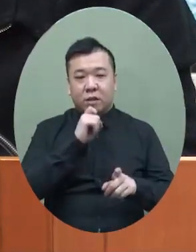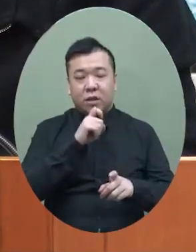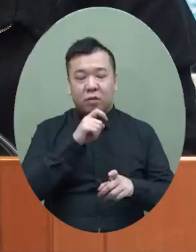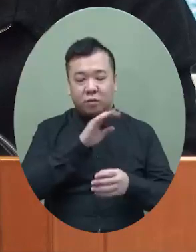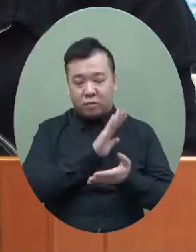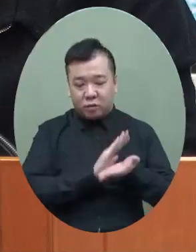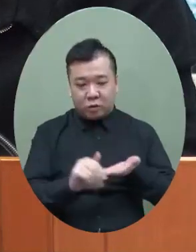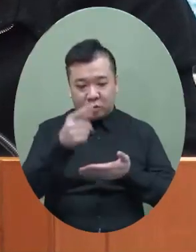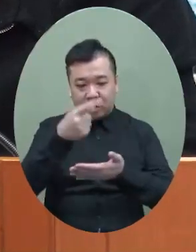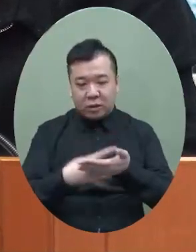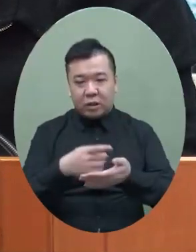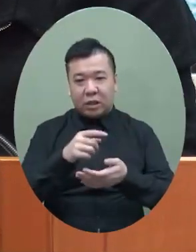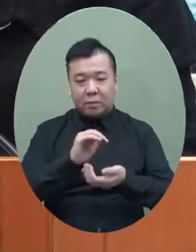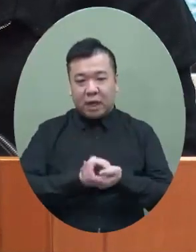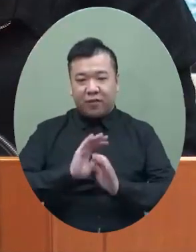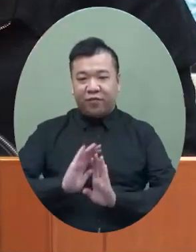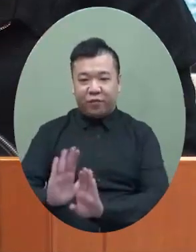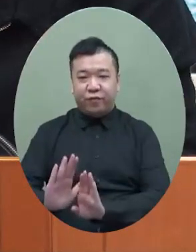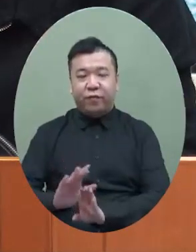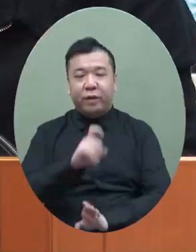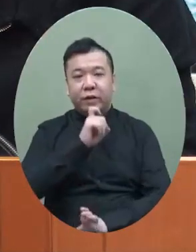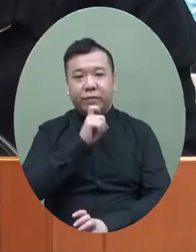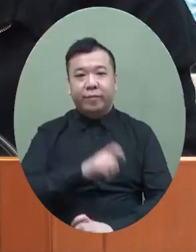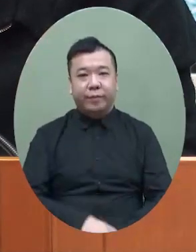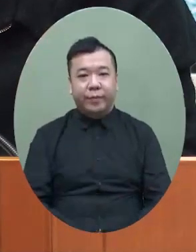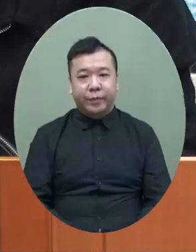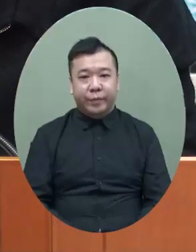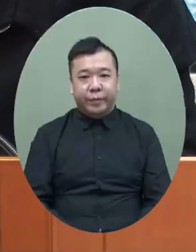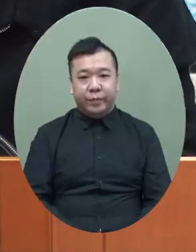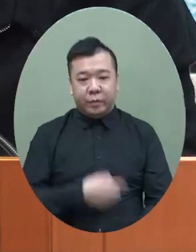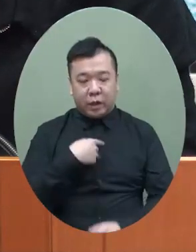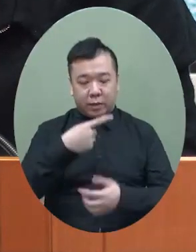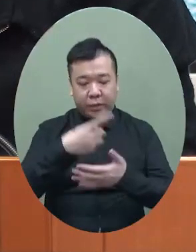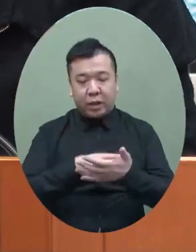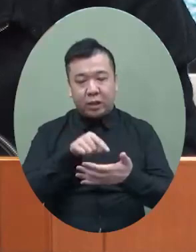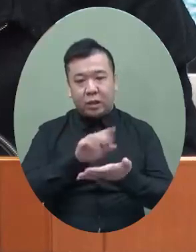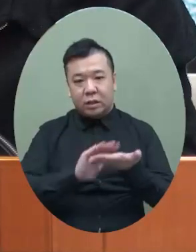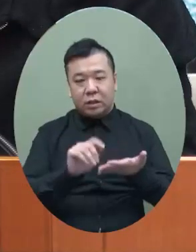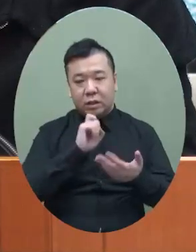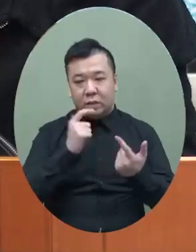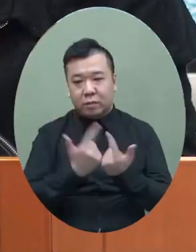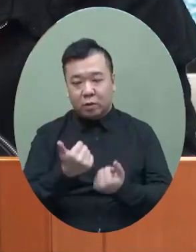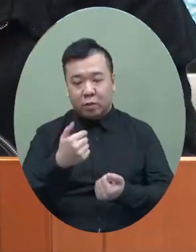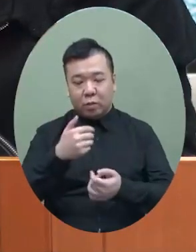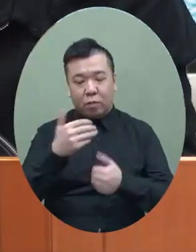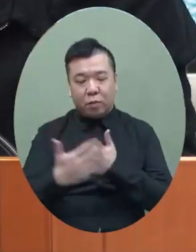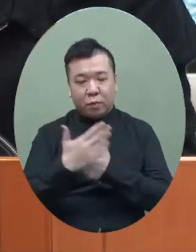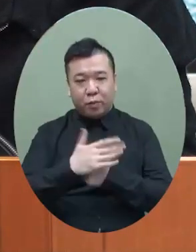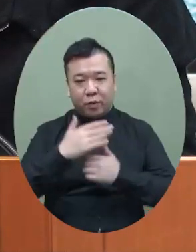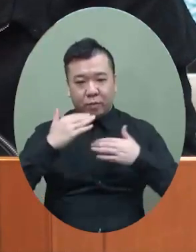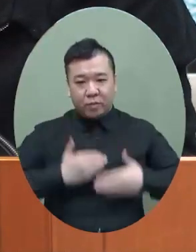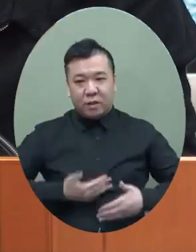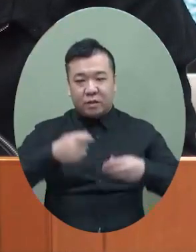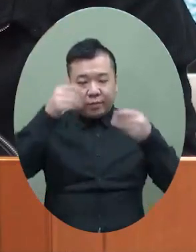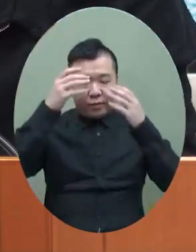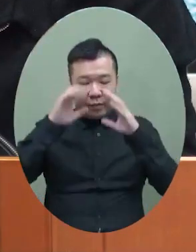嘅防止感染嘅措施啦。我哋都會有啲指引同埋即係有啲適合嘅保護裝備啦。咁我哋都會提醒